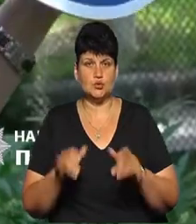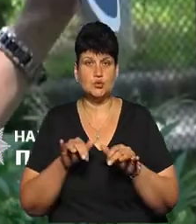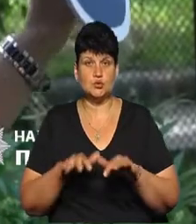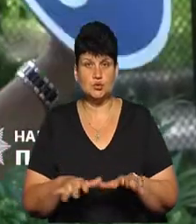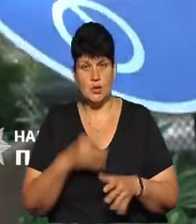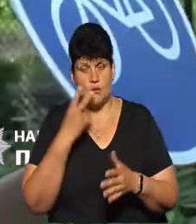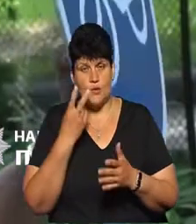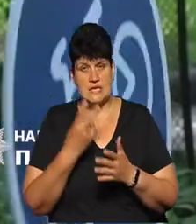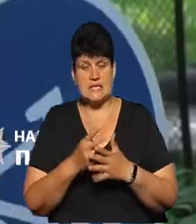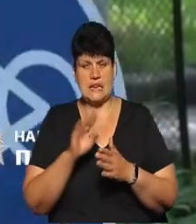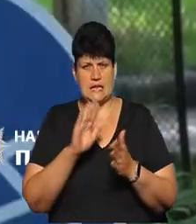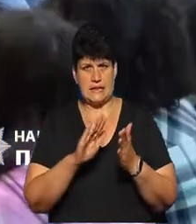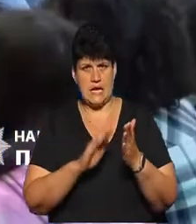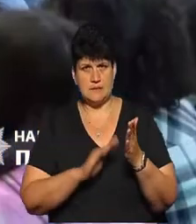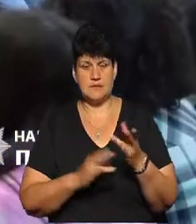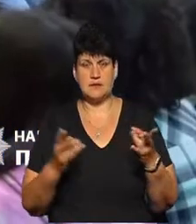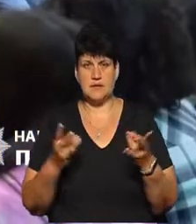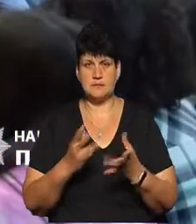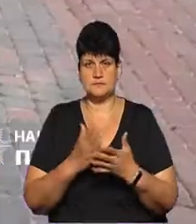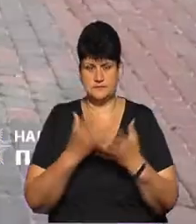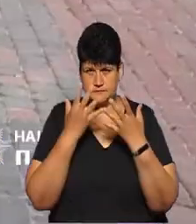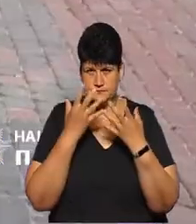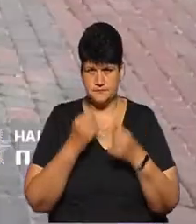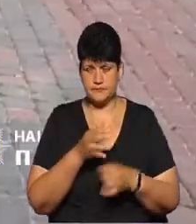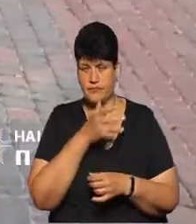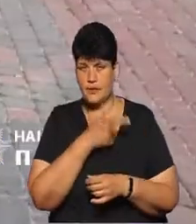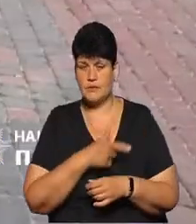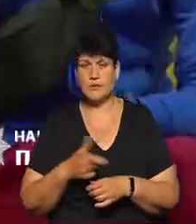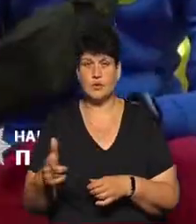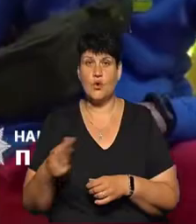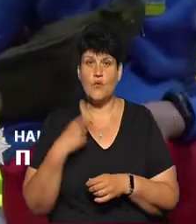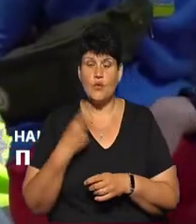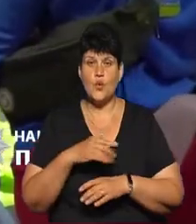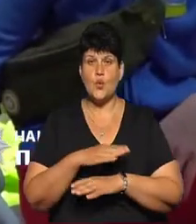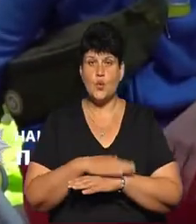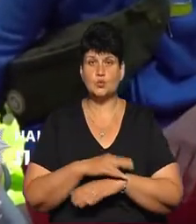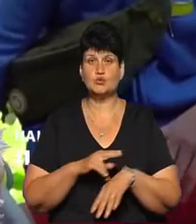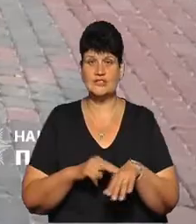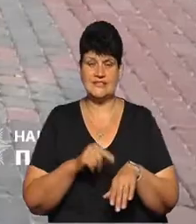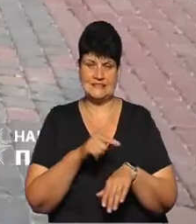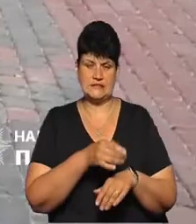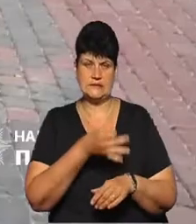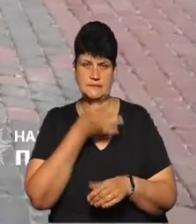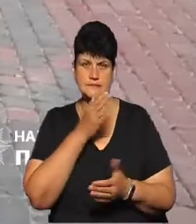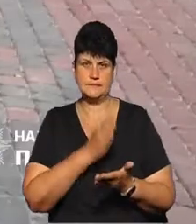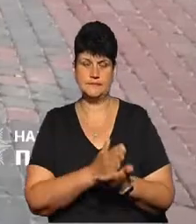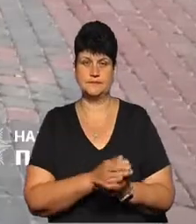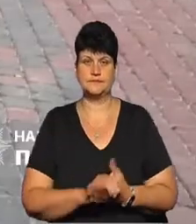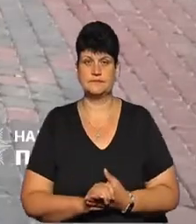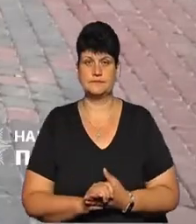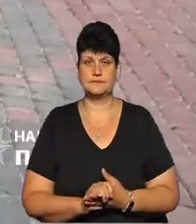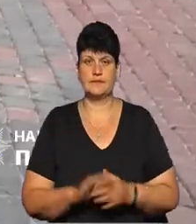потрібно носити із собою у темну пору. Варвара Варисевич каже, урок з поліцейськими їй сподобався. Дітям треба